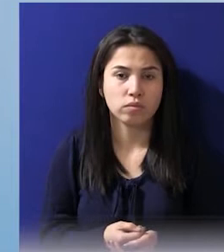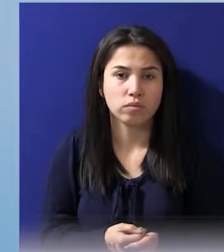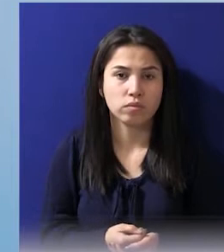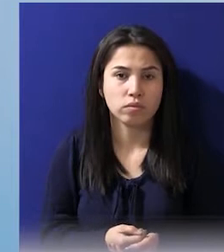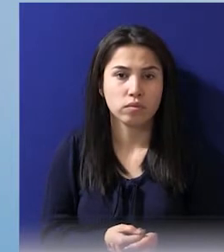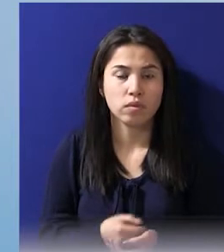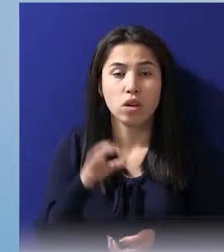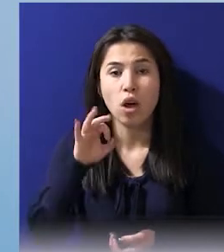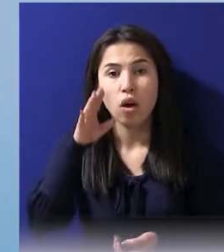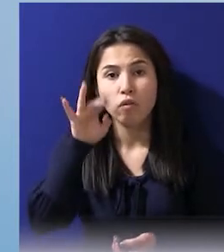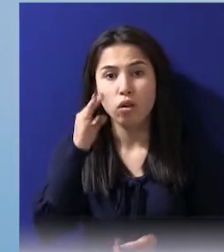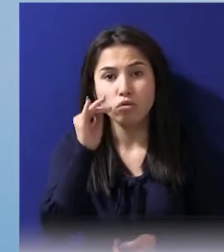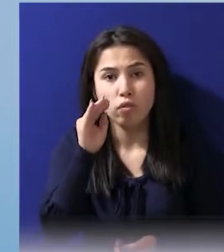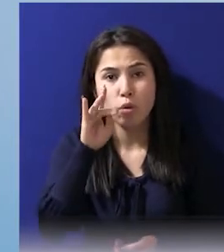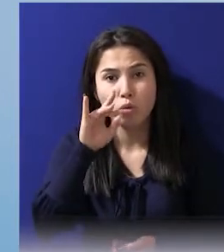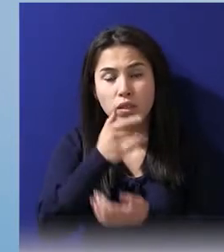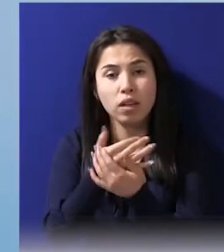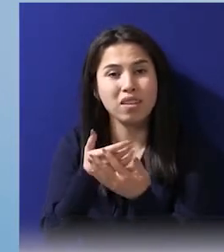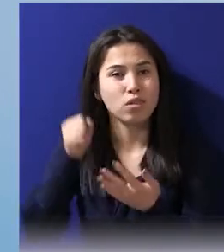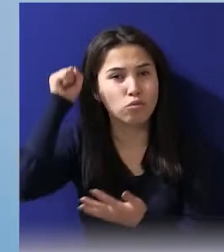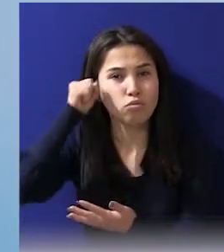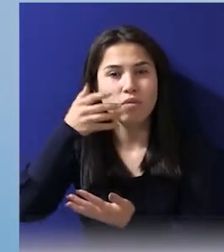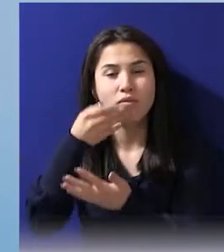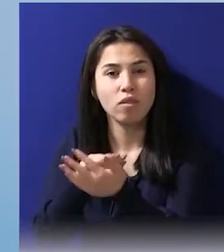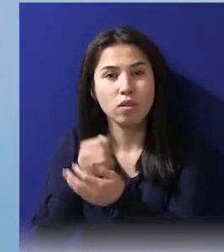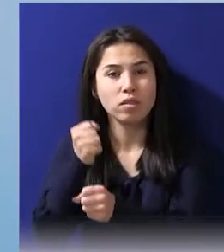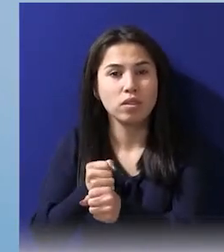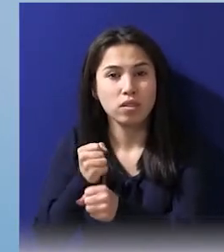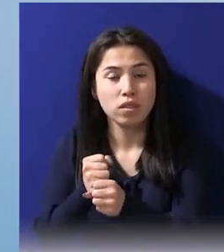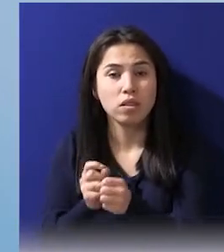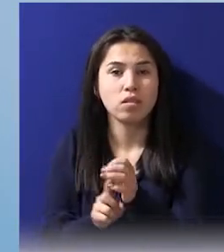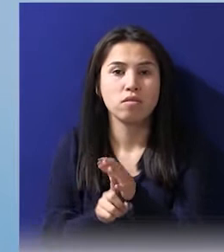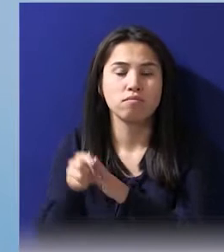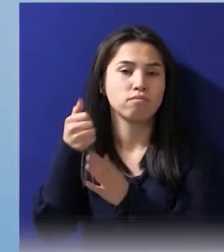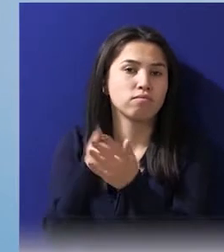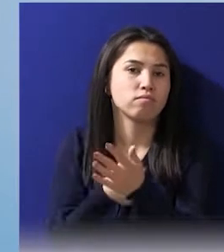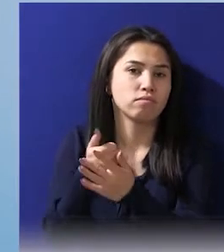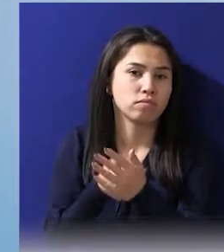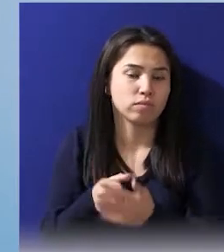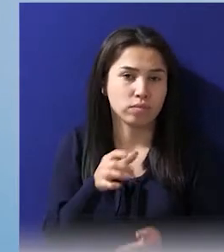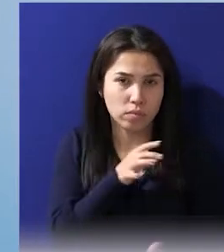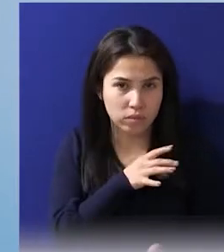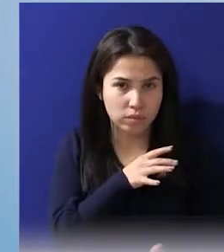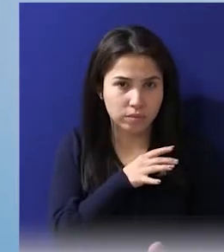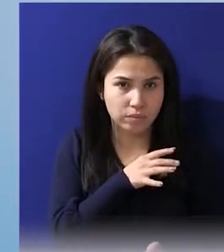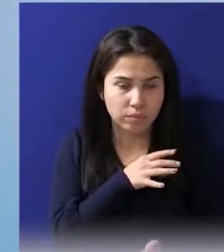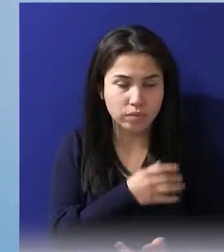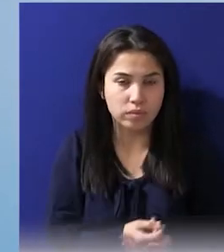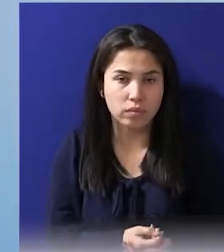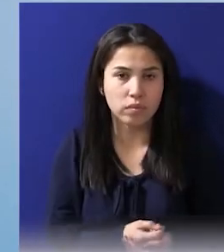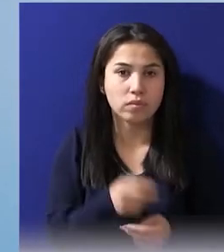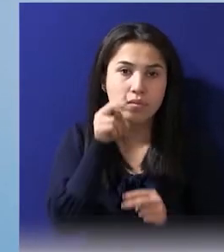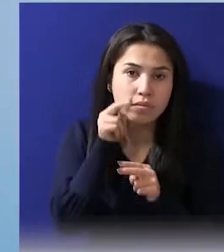басқа облыстарынан келіп атқан туристер. Бұл мына қалыптасқан жағдайда аз цифра болса да,